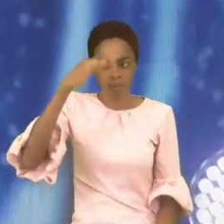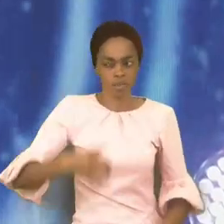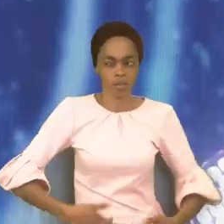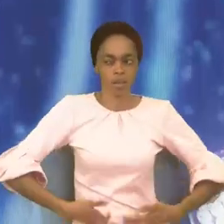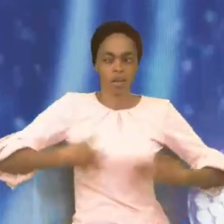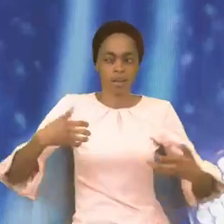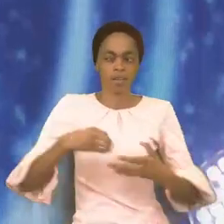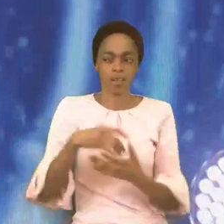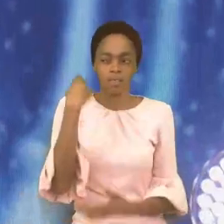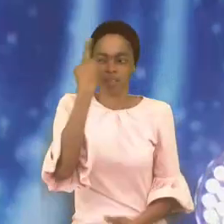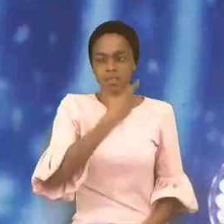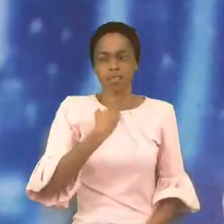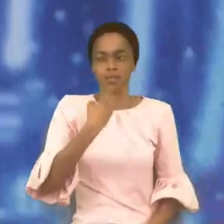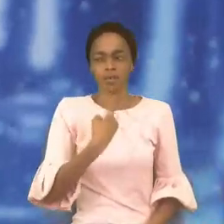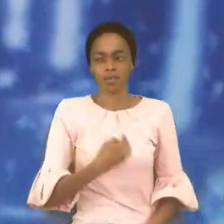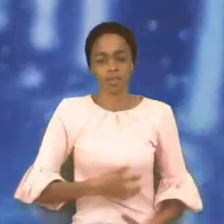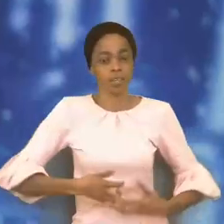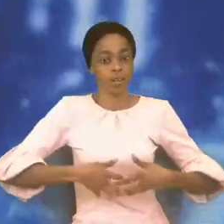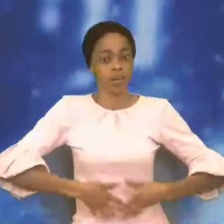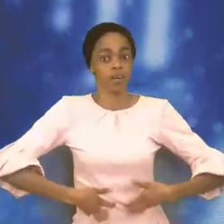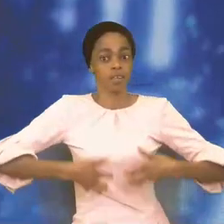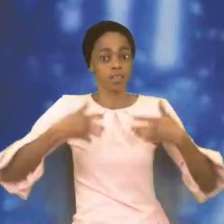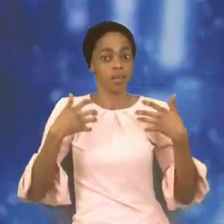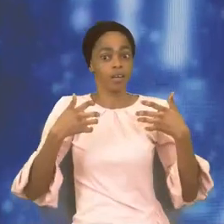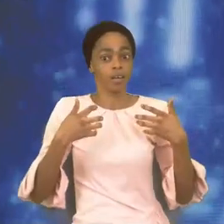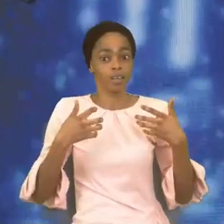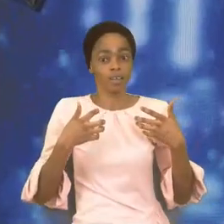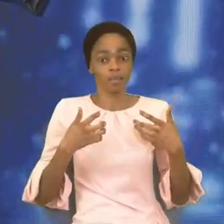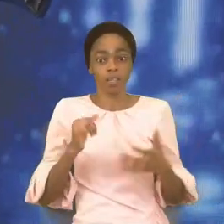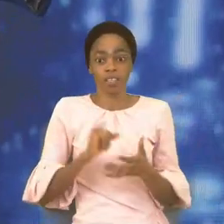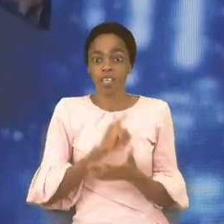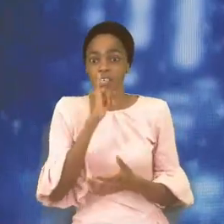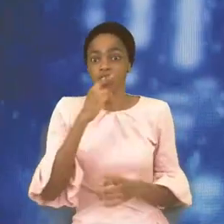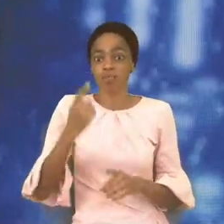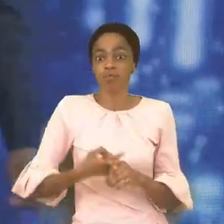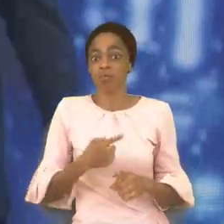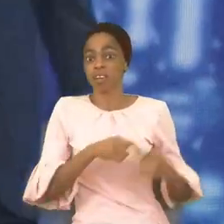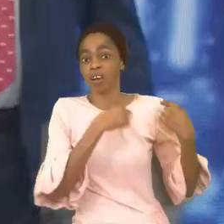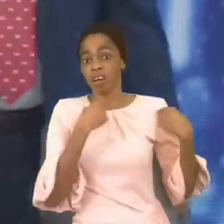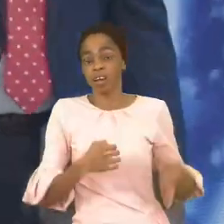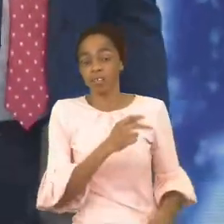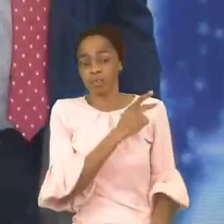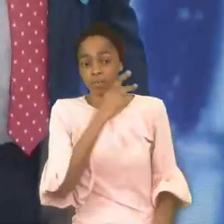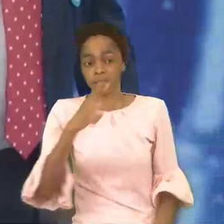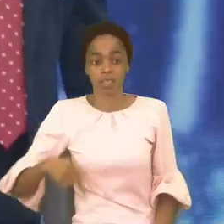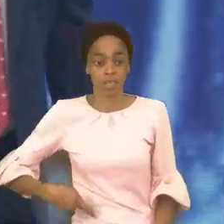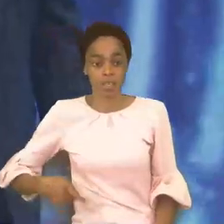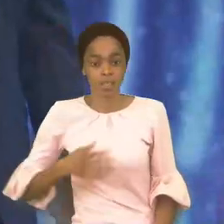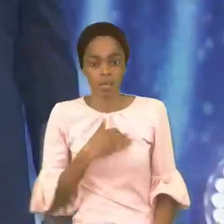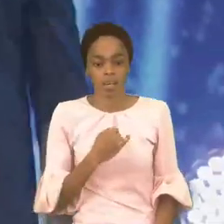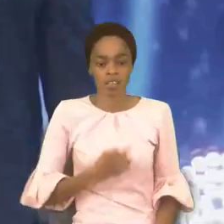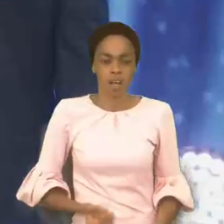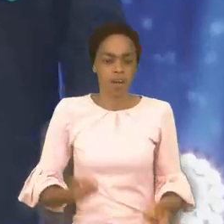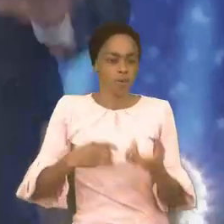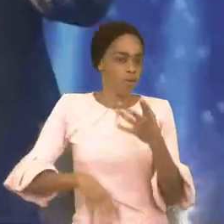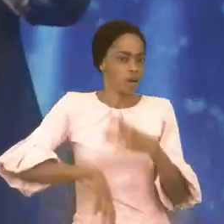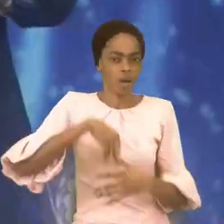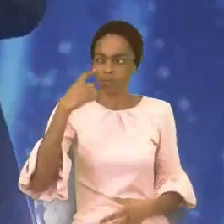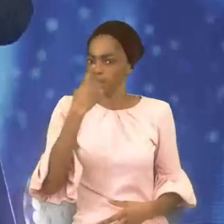son visage. La colère avait quitté son cœur. Et maintenant, était